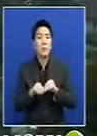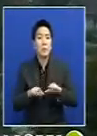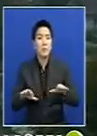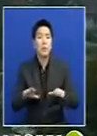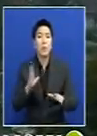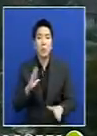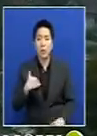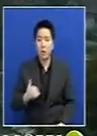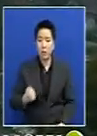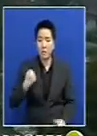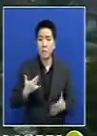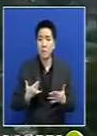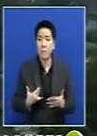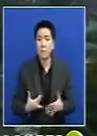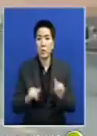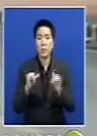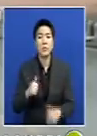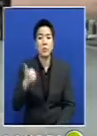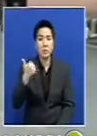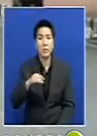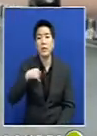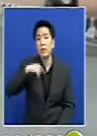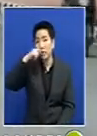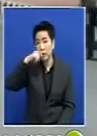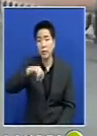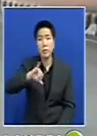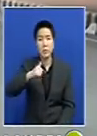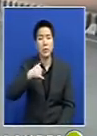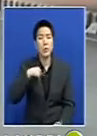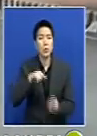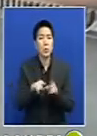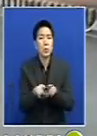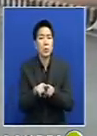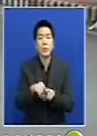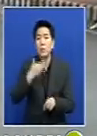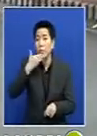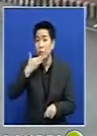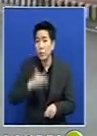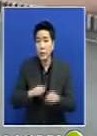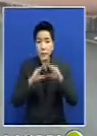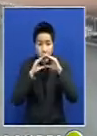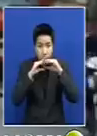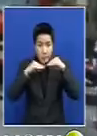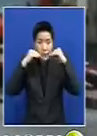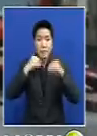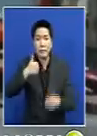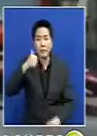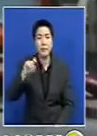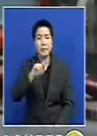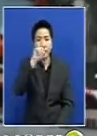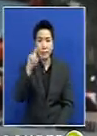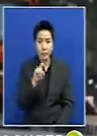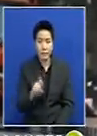ทำให้ผู้มีอำนาจนอนใจได้ว่าเมืองไทยจะยังคงสภาพเป็นสยามเมืองยิ้มได้ตลอดไป